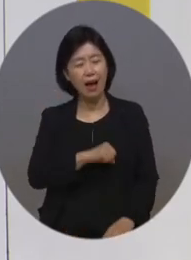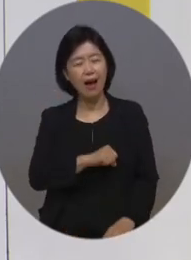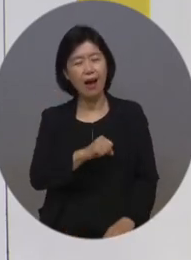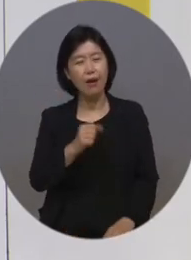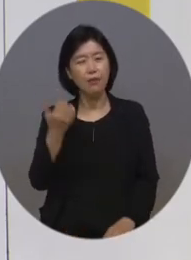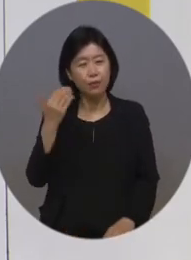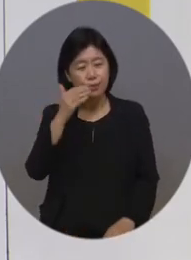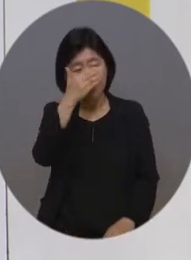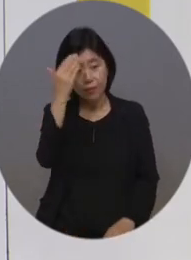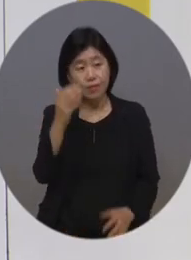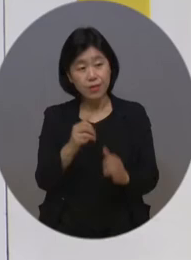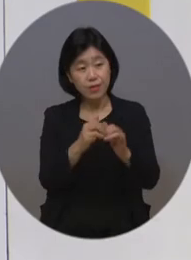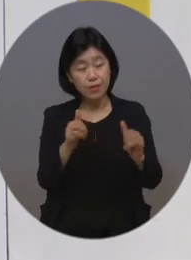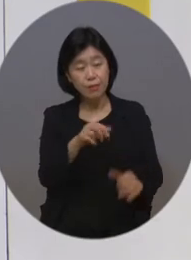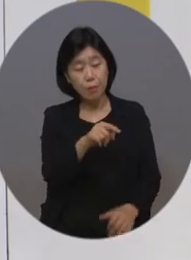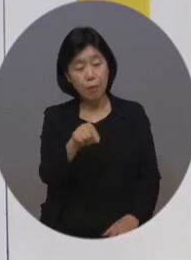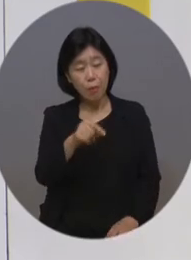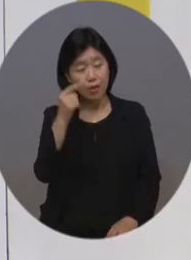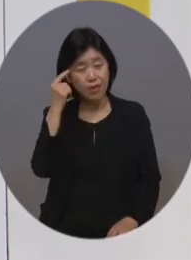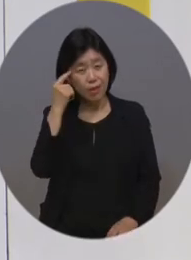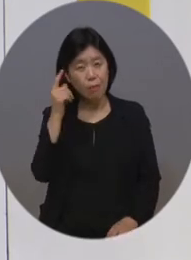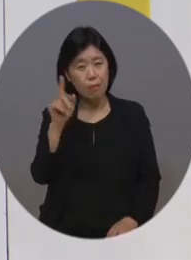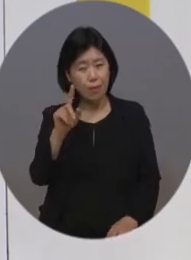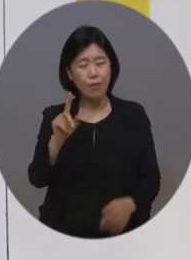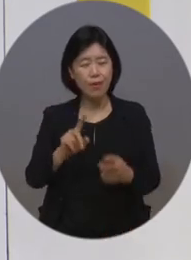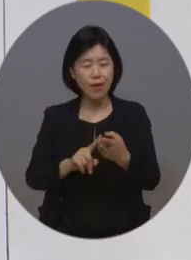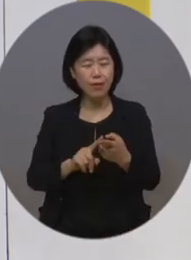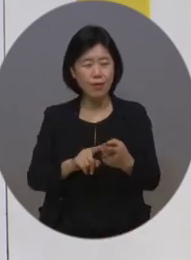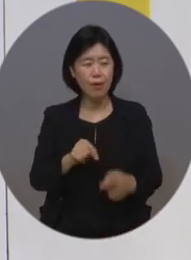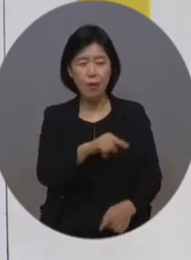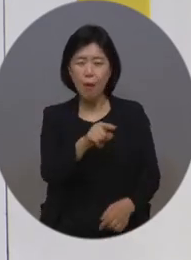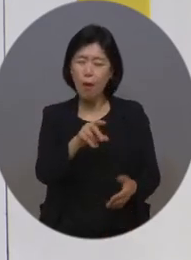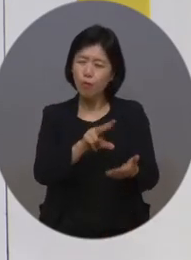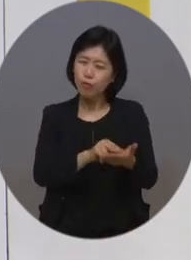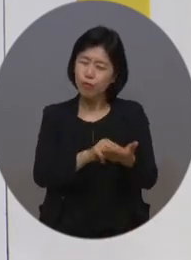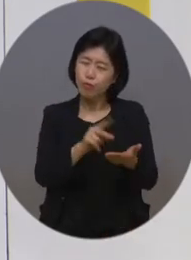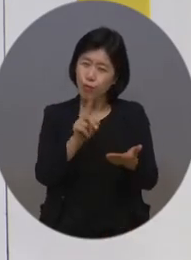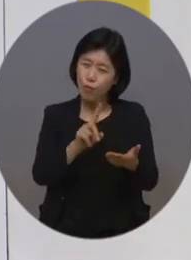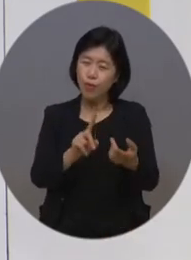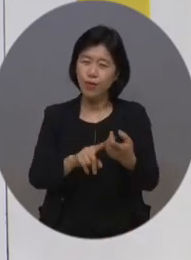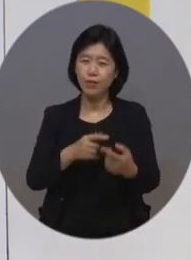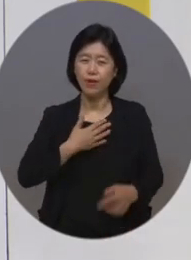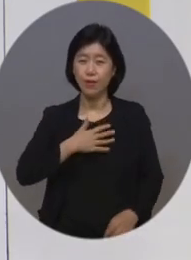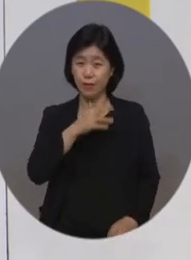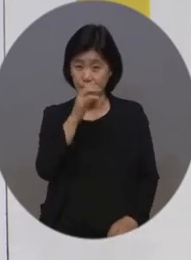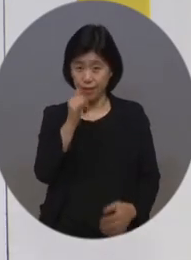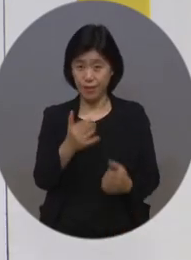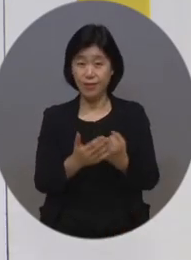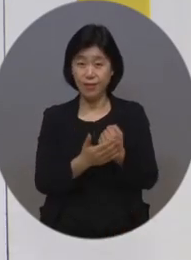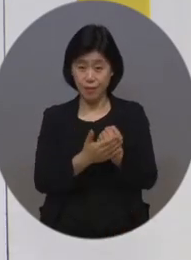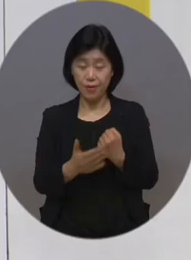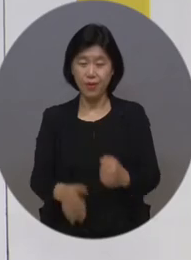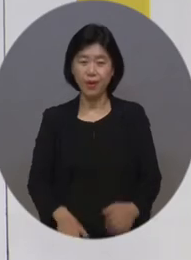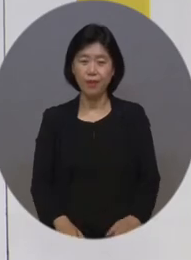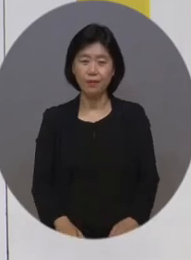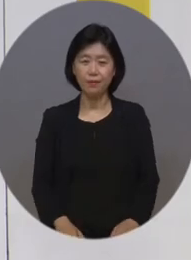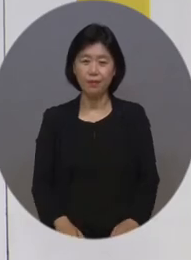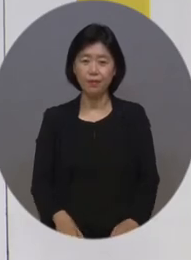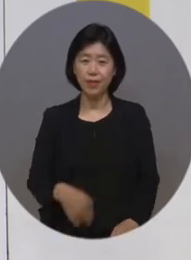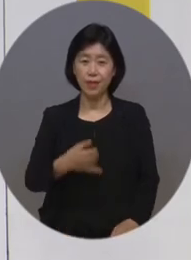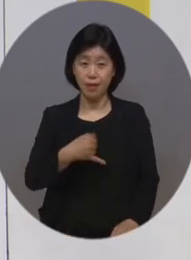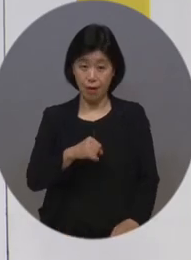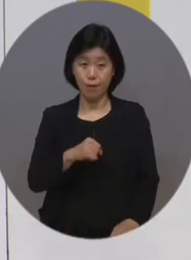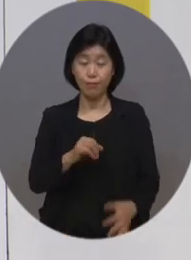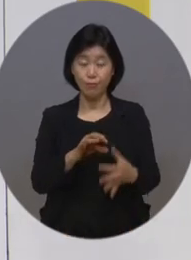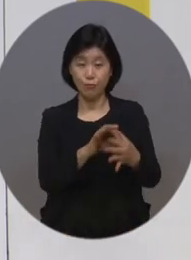4 또 젊은이들이 에 괴로워 하는 것들 이런거에 대해서 많이 알 수 있으니까 제가 우리 딸들을 통해서 나는